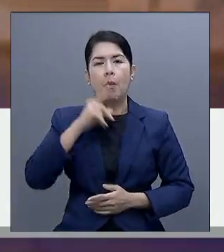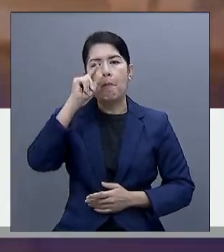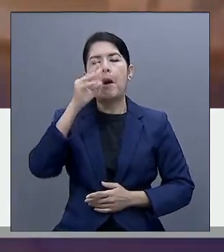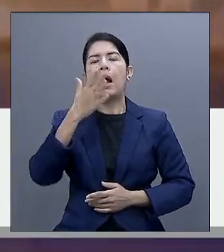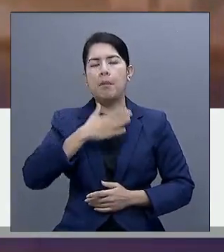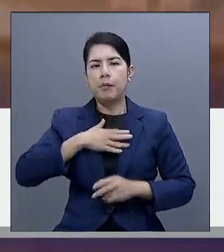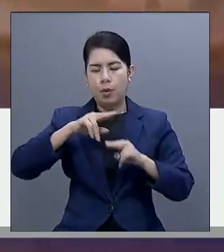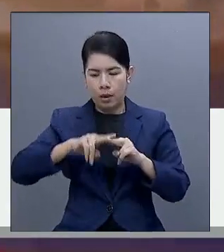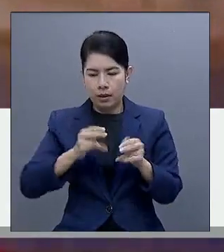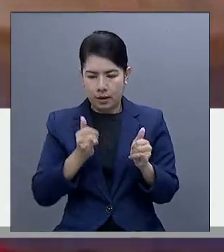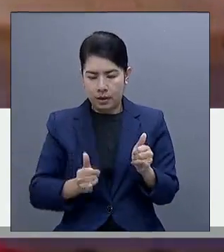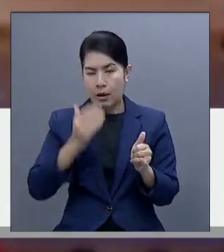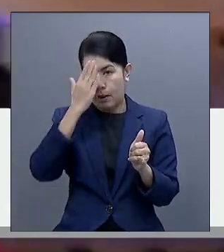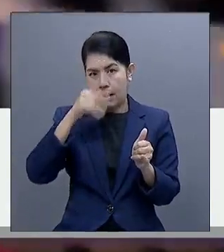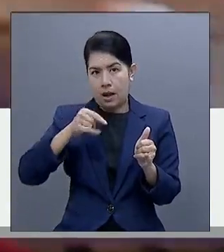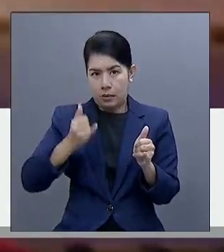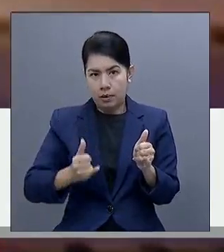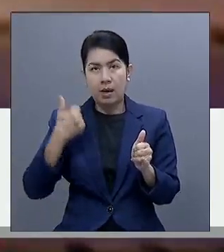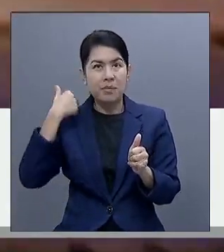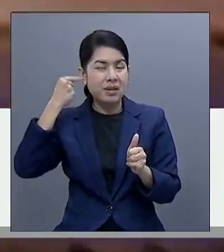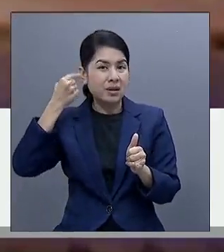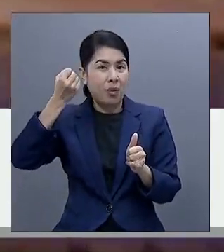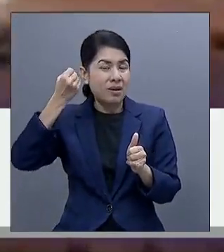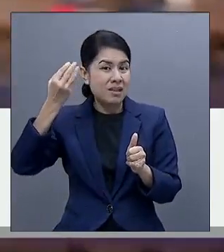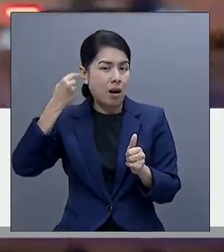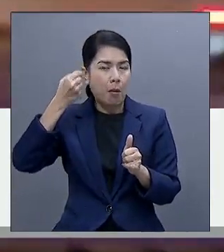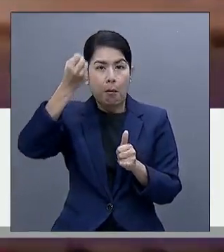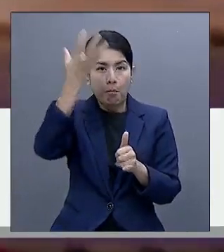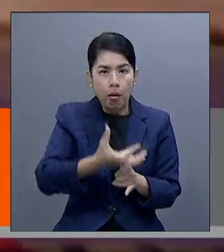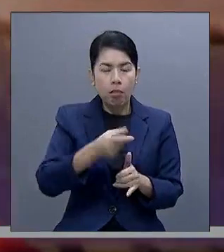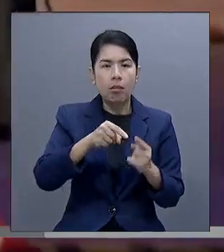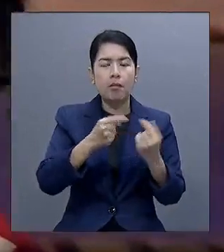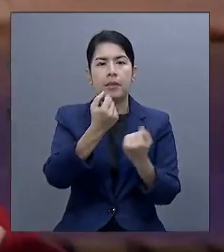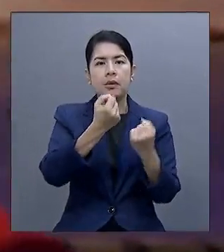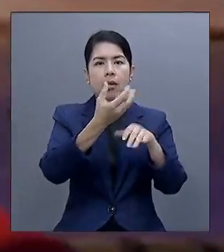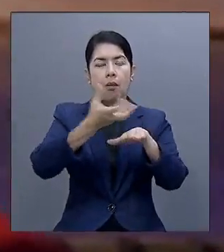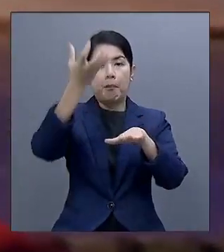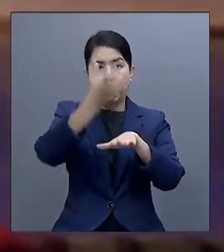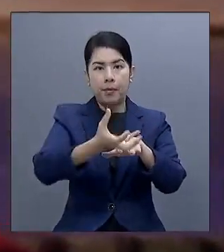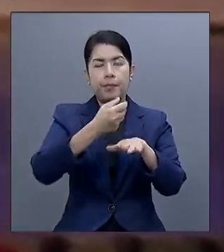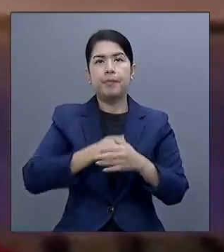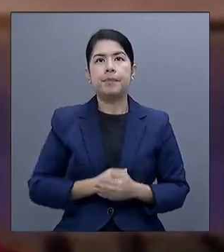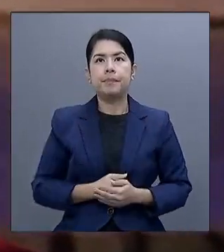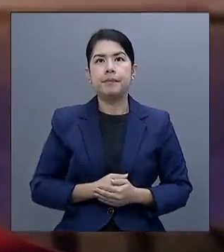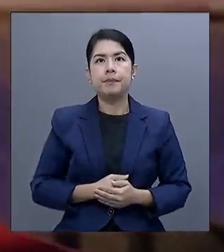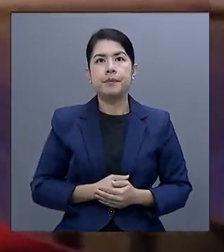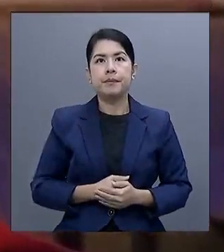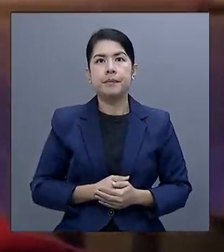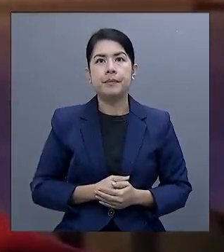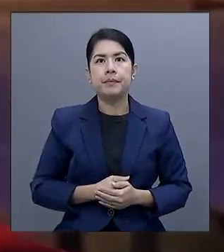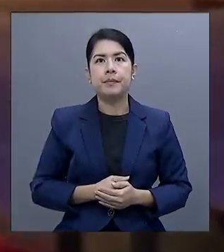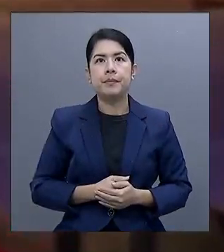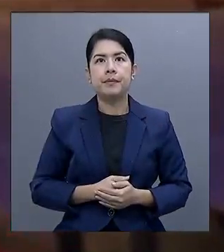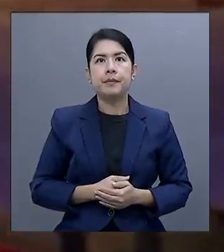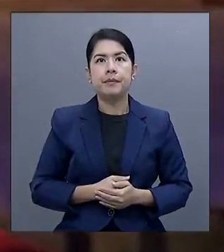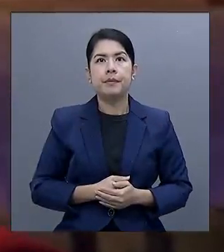อมันยังเสียงดังไหม ม าแบบนี้ ก็ด ัง ปุ๊บด้วยอ่ะ แล้วก็มองหาว่ามันมาจากไหนไม่มองหาไหมว่